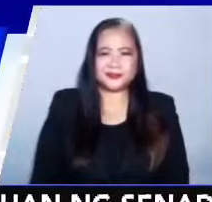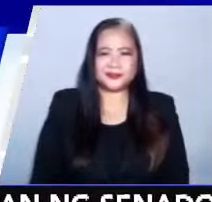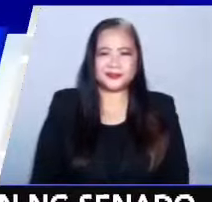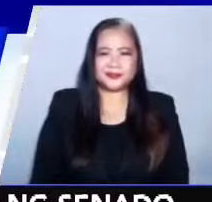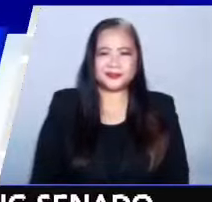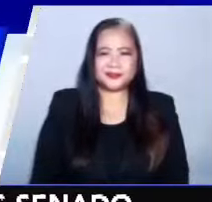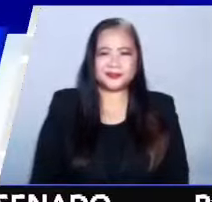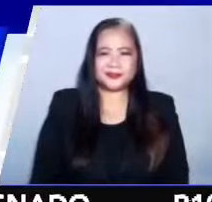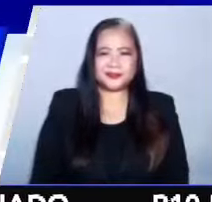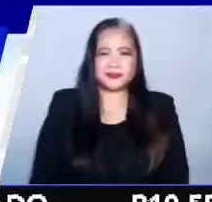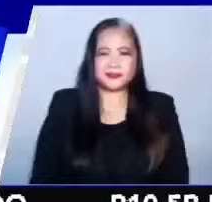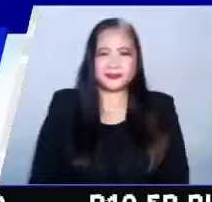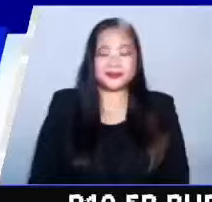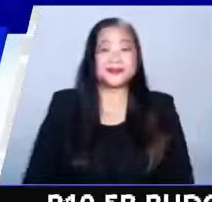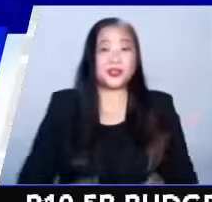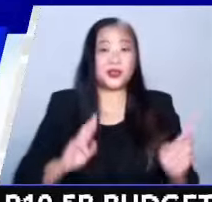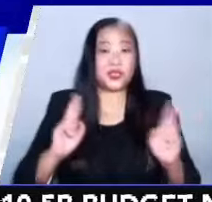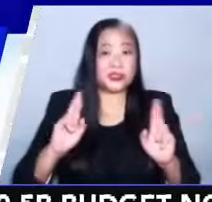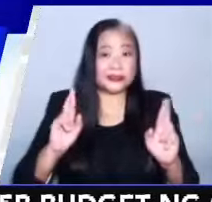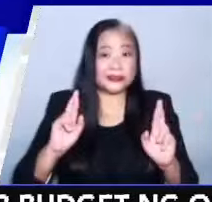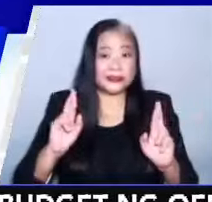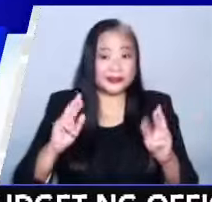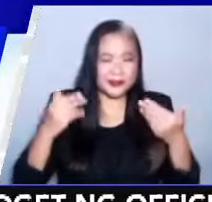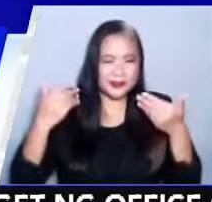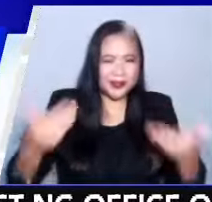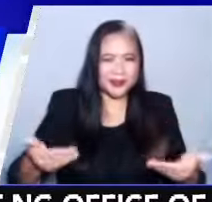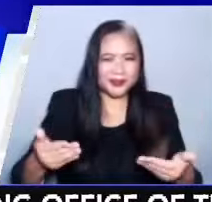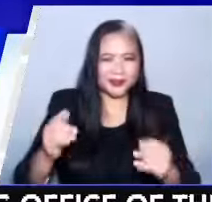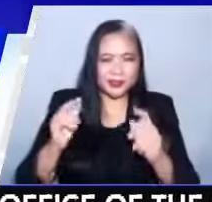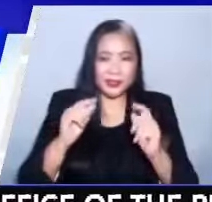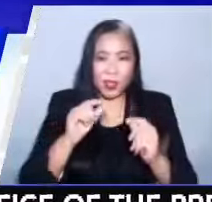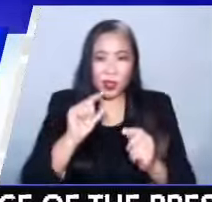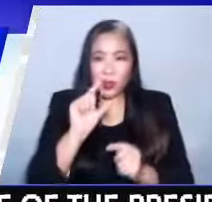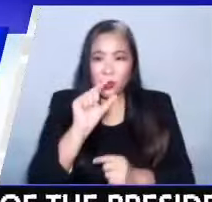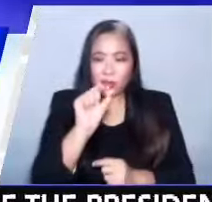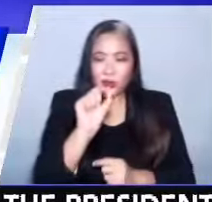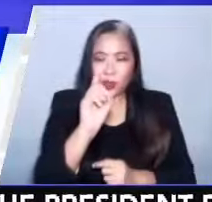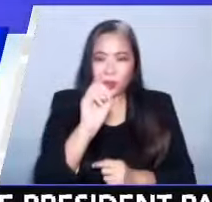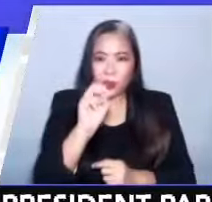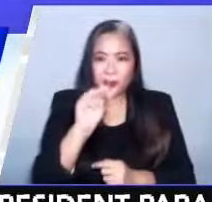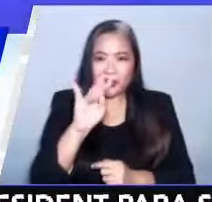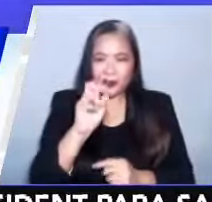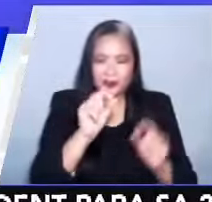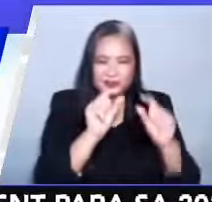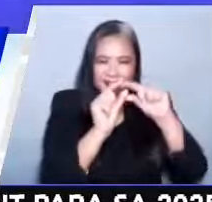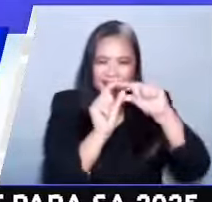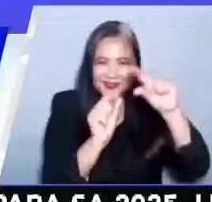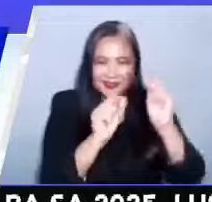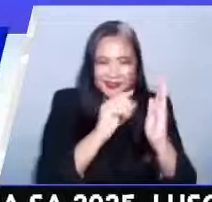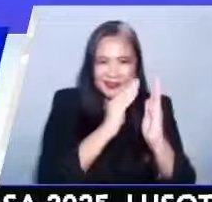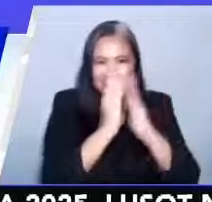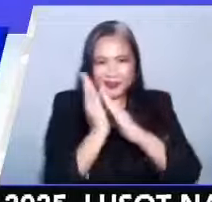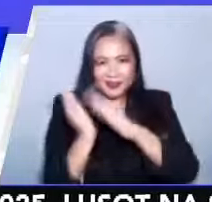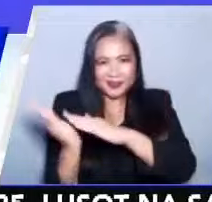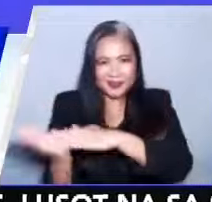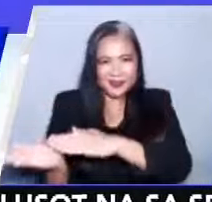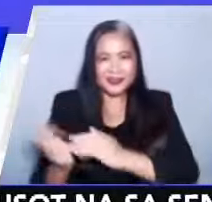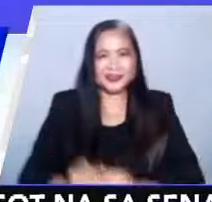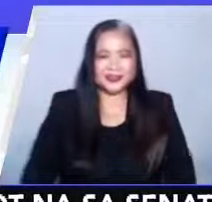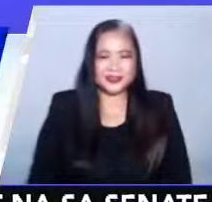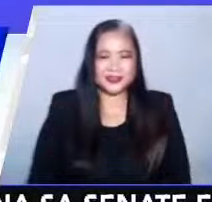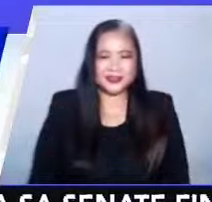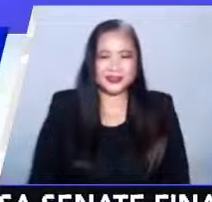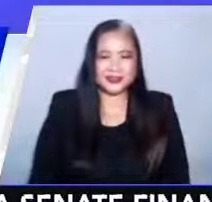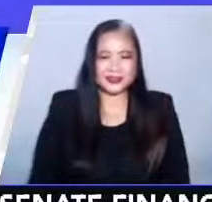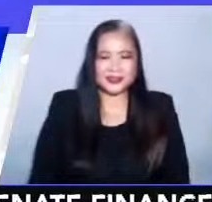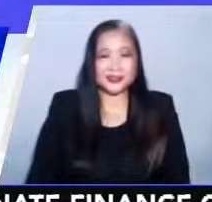Ready, set, go! Isa-isang nagtumbahan ang mga higanting domino. Yan ang 8,000